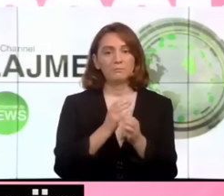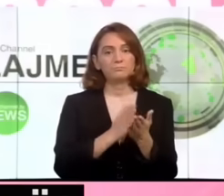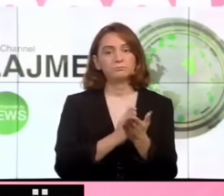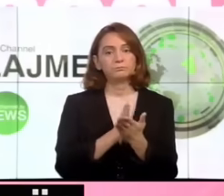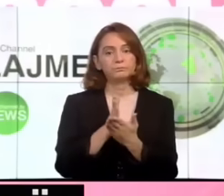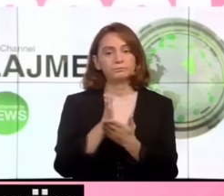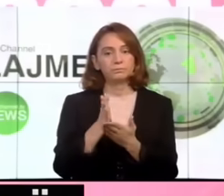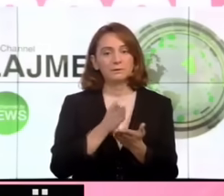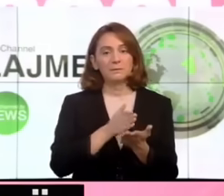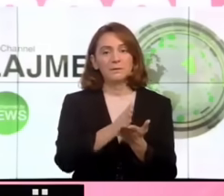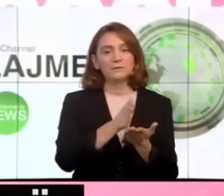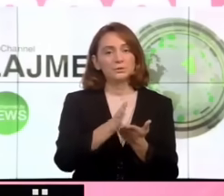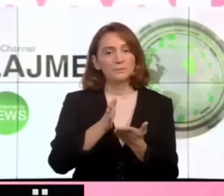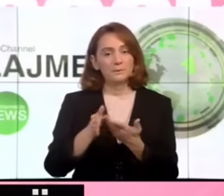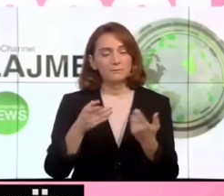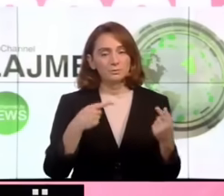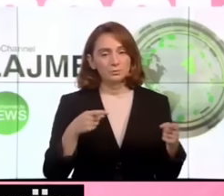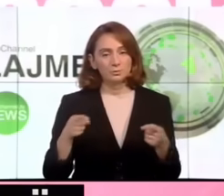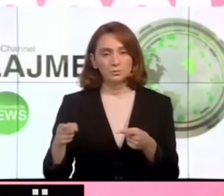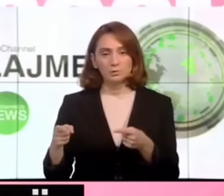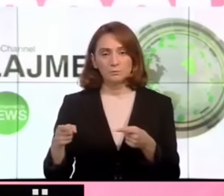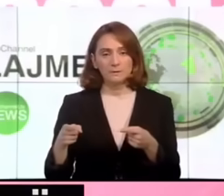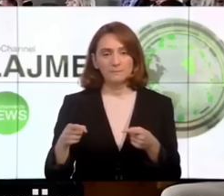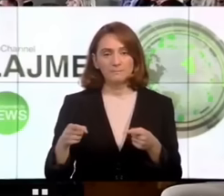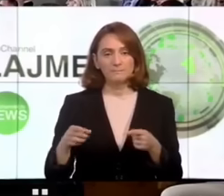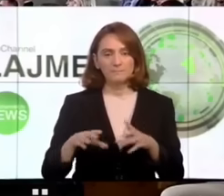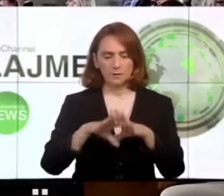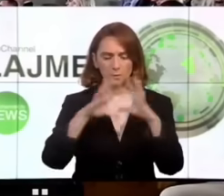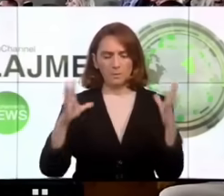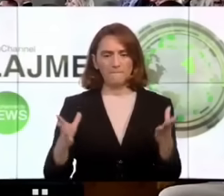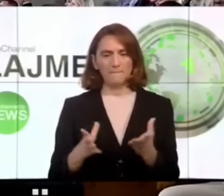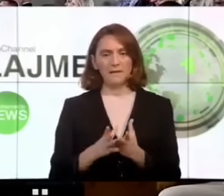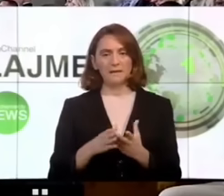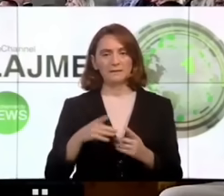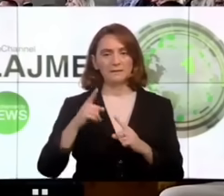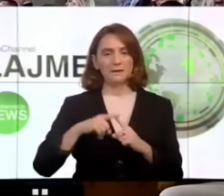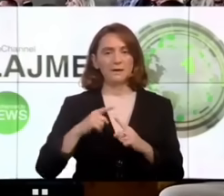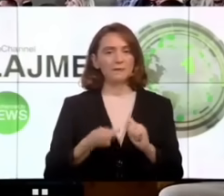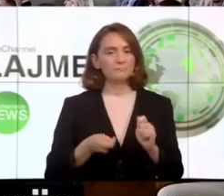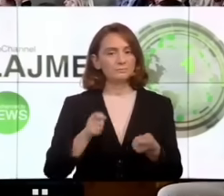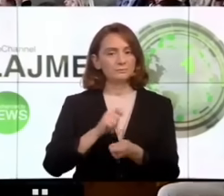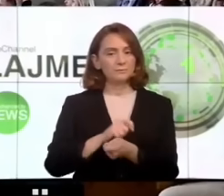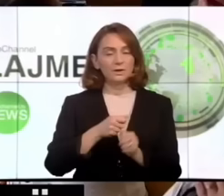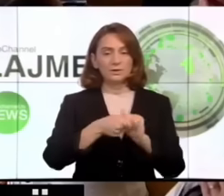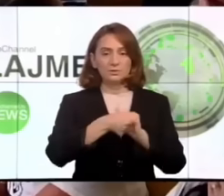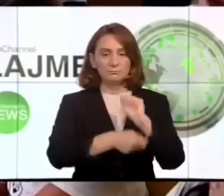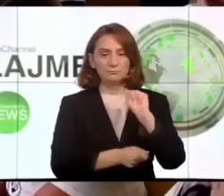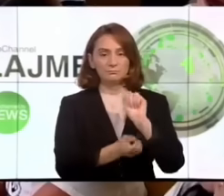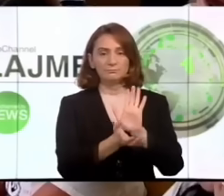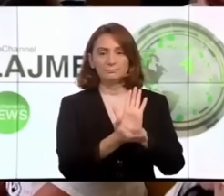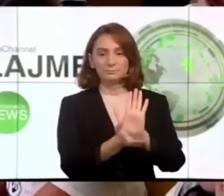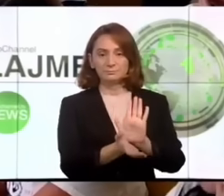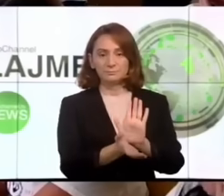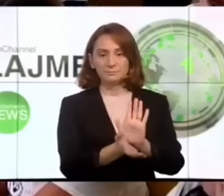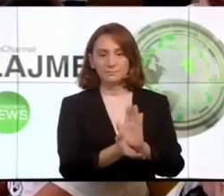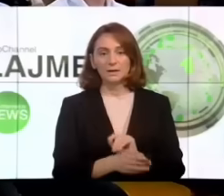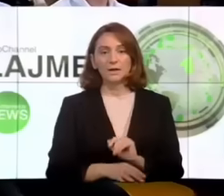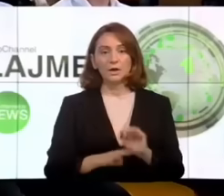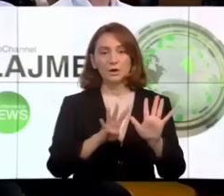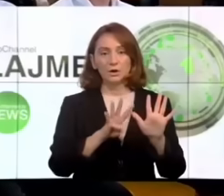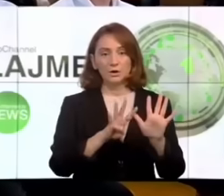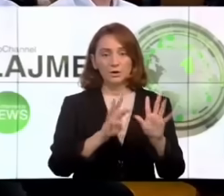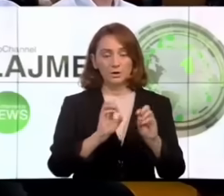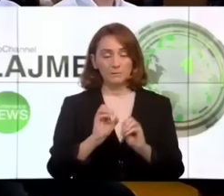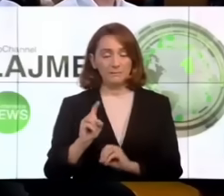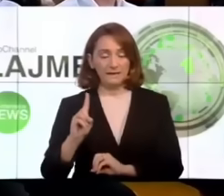e ekonomisë është komplet e transformuar. Marrja e certifikatës ISO 9001 nënkupton se Bashkia e Tiranës